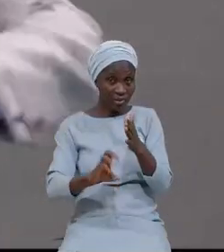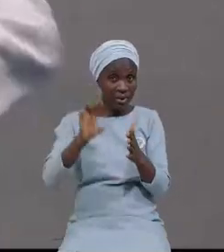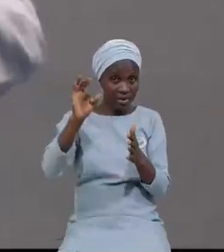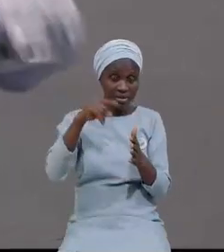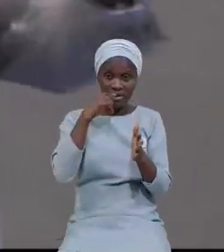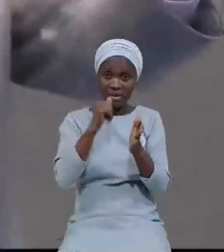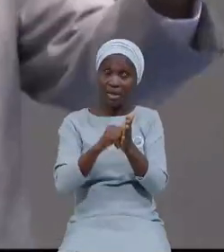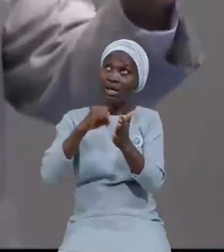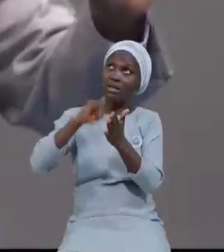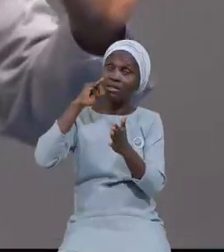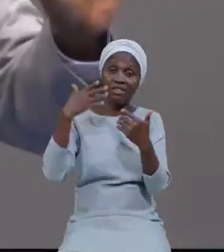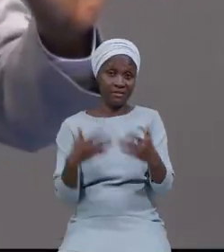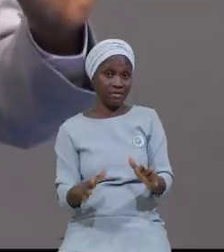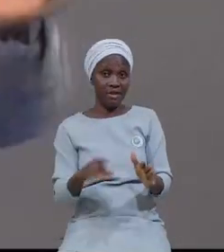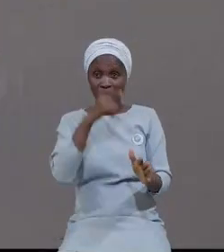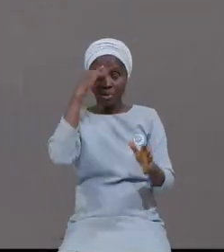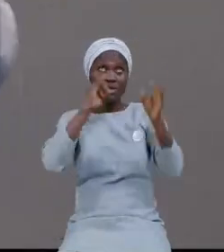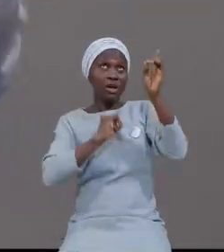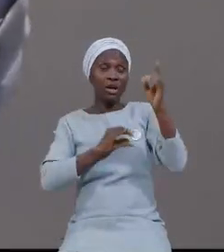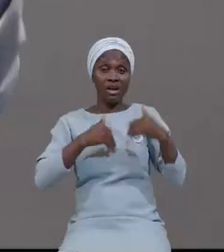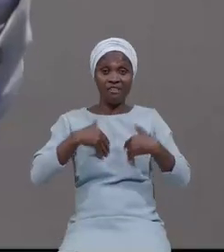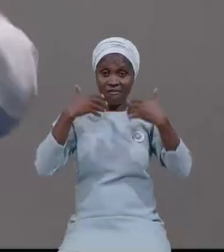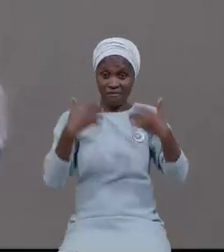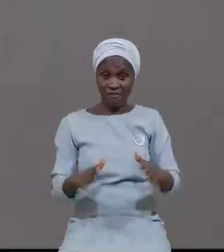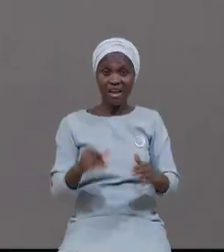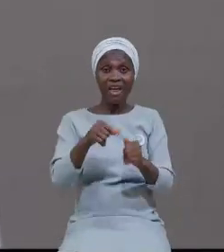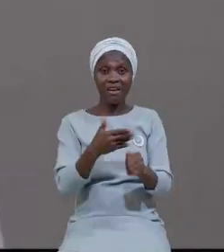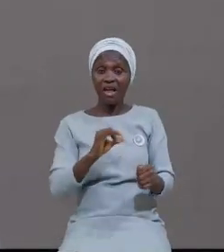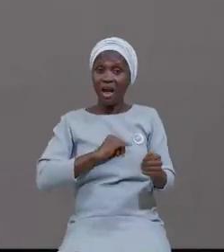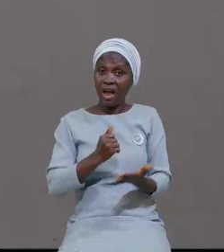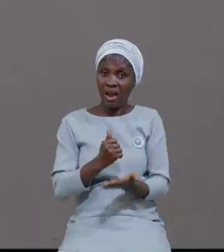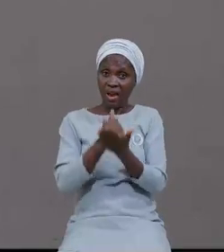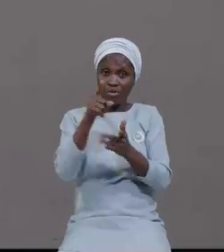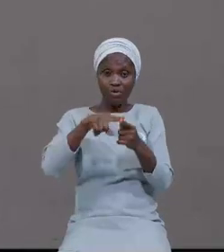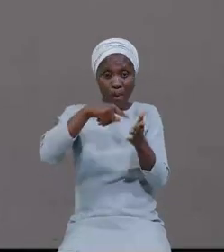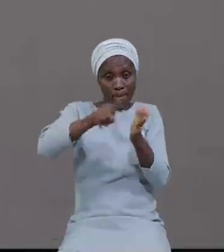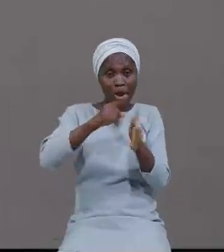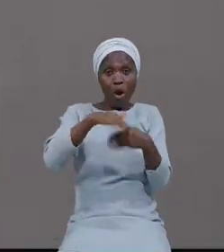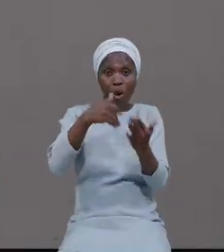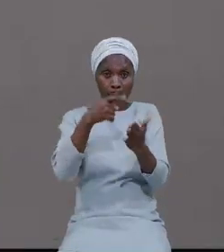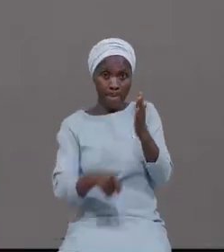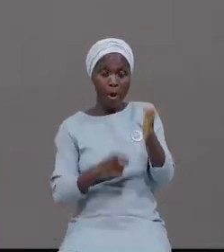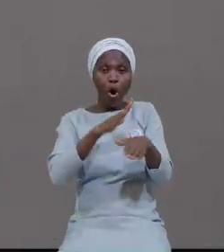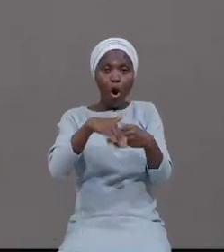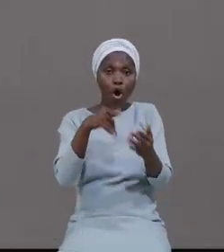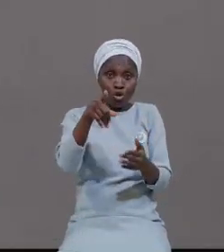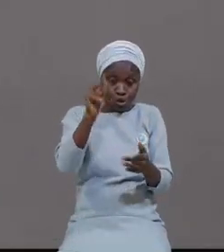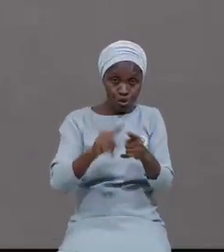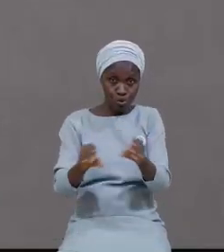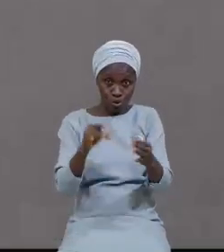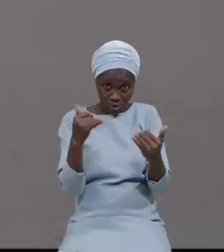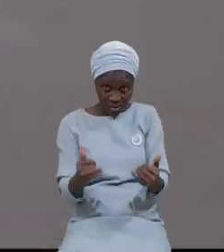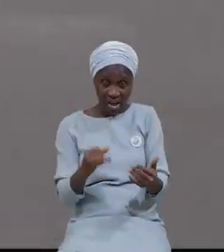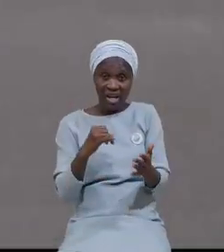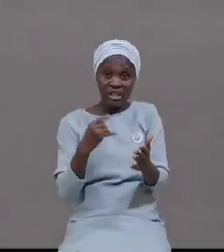est accompli et parce que j'ai achevé toute chos j'ai payé le prix tout ce qui reste à faire